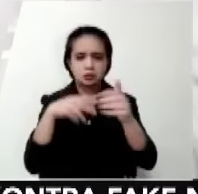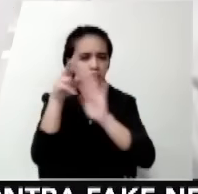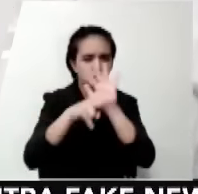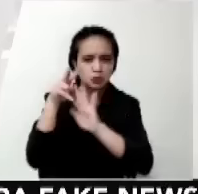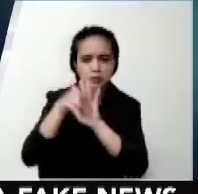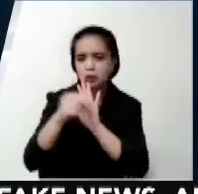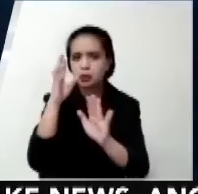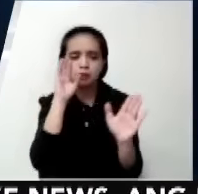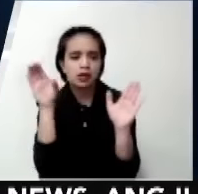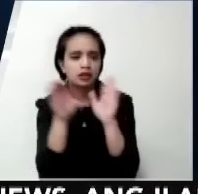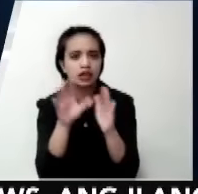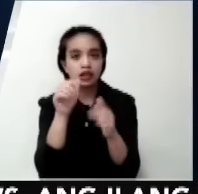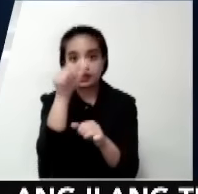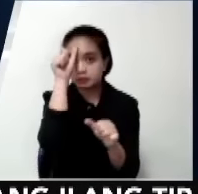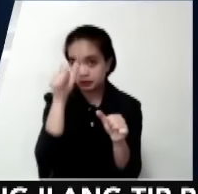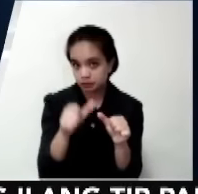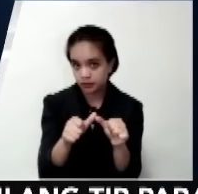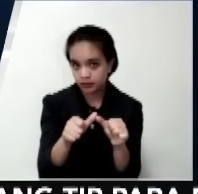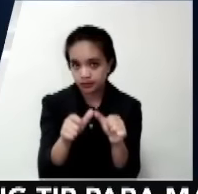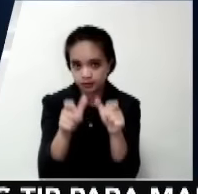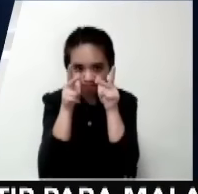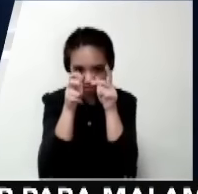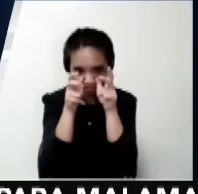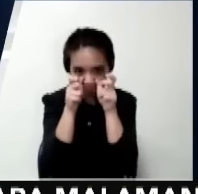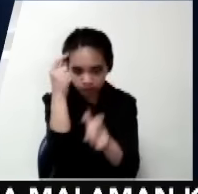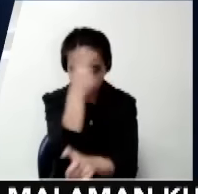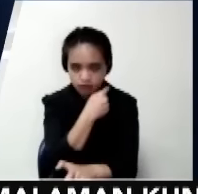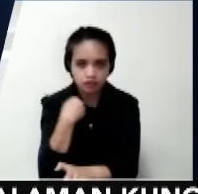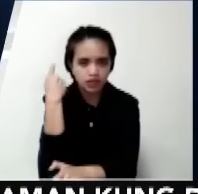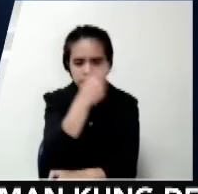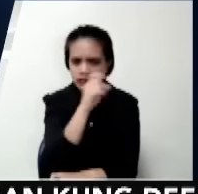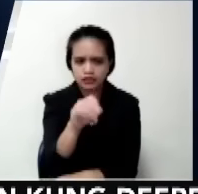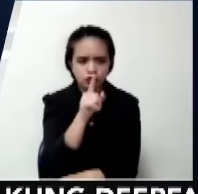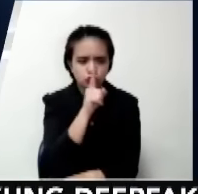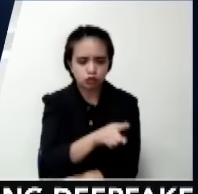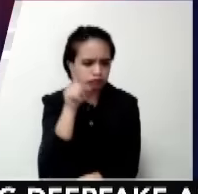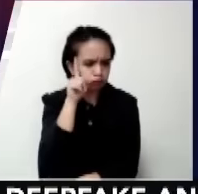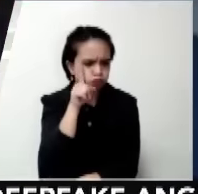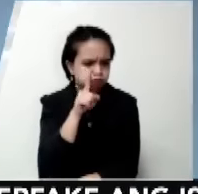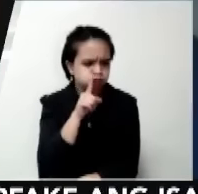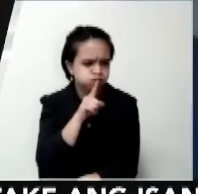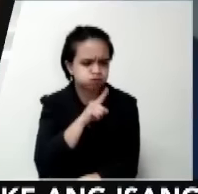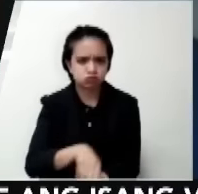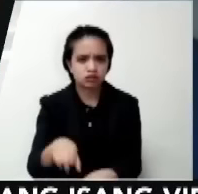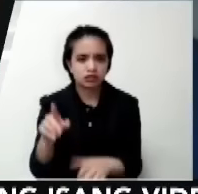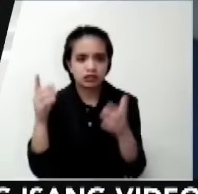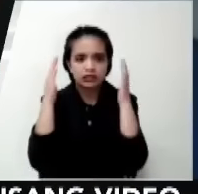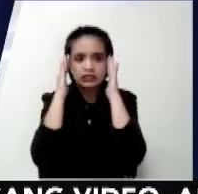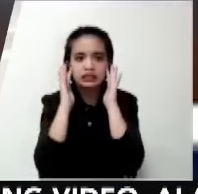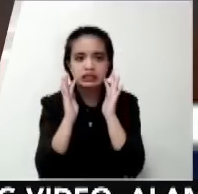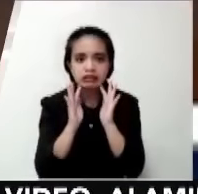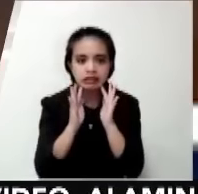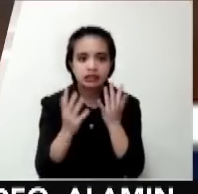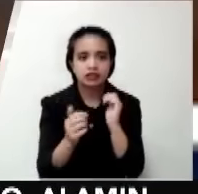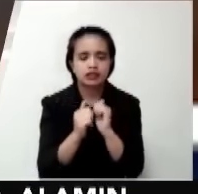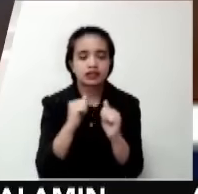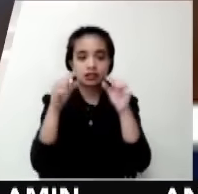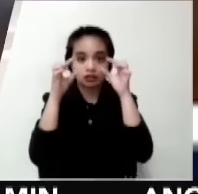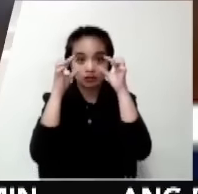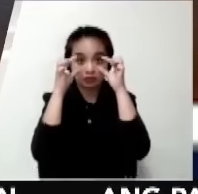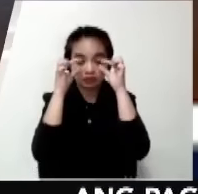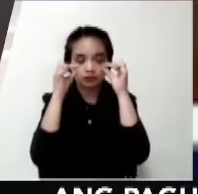ang tandaan niyo. Pay attention sa mukha. Tingnan kung too smooth and wrinkly ang noo at pisngi, may off sa pagkurap ng mga mata. Facial hair